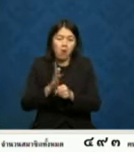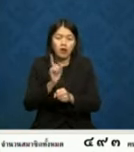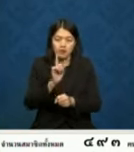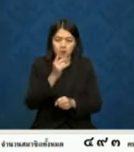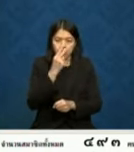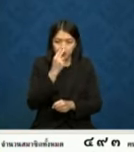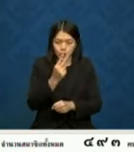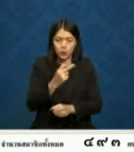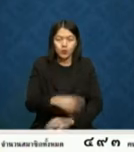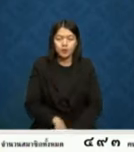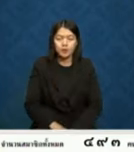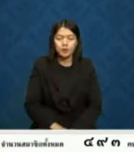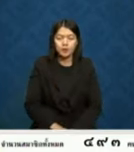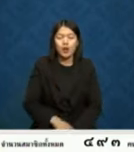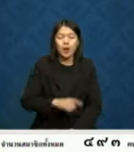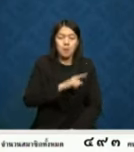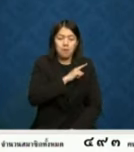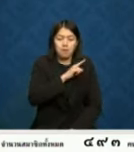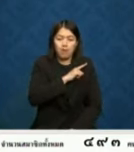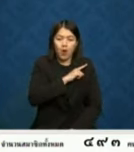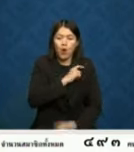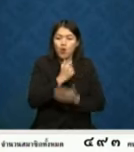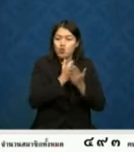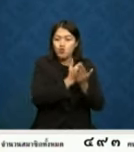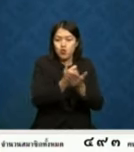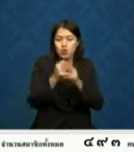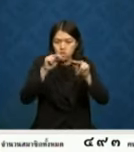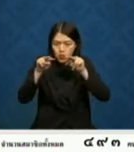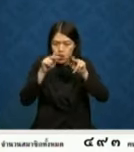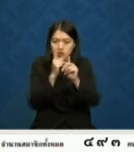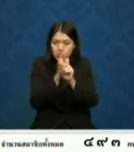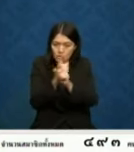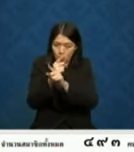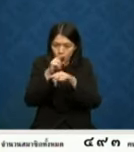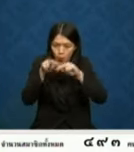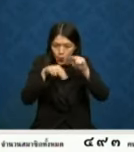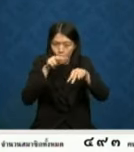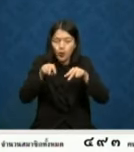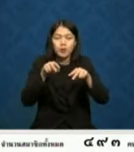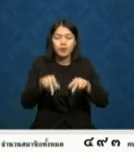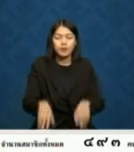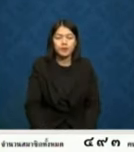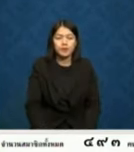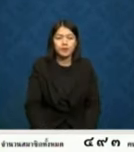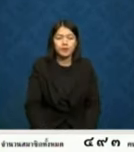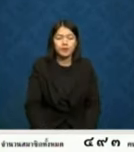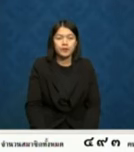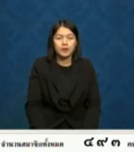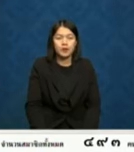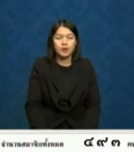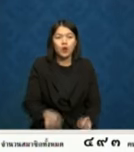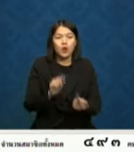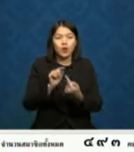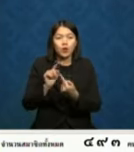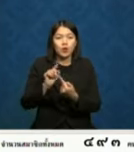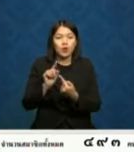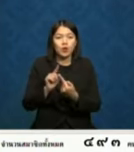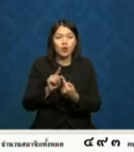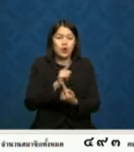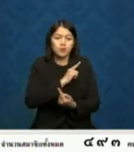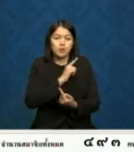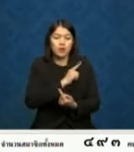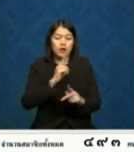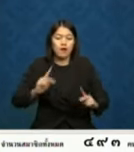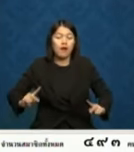ไรนะครับเราก็คงต้องมีภารกิจในการช่วยกันติดตามตรวจสอบในส่วนของเรื่องของภารกิจ